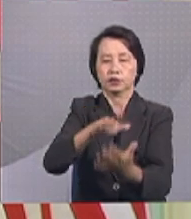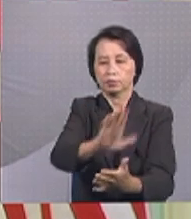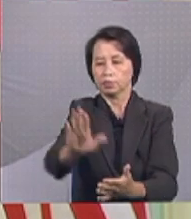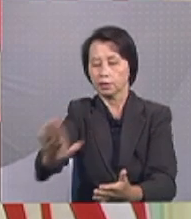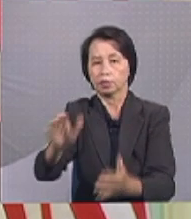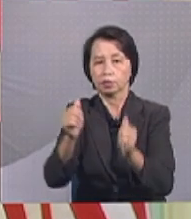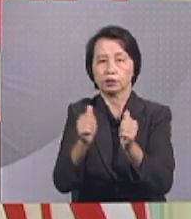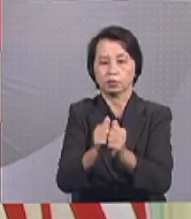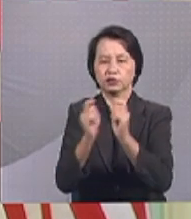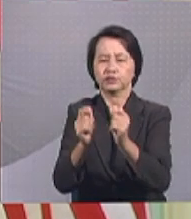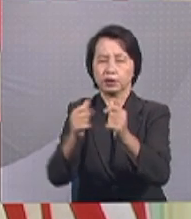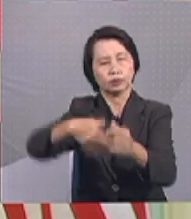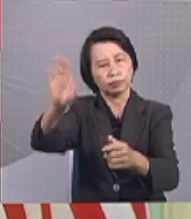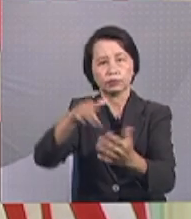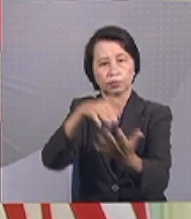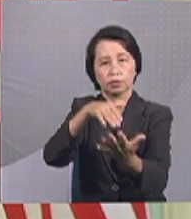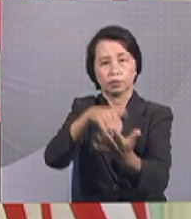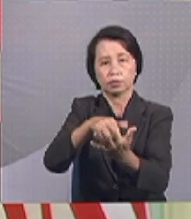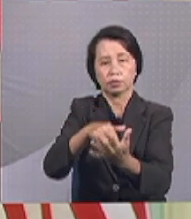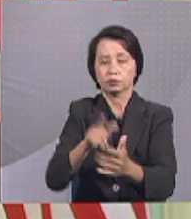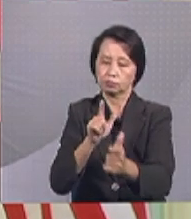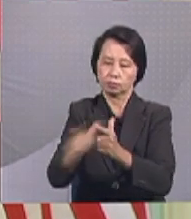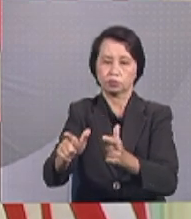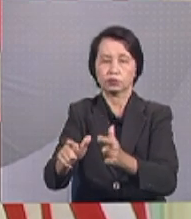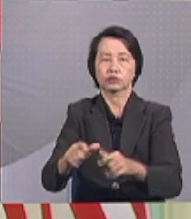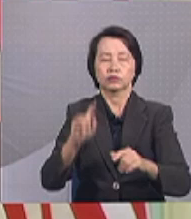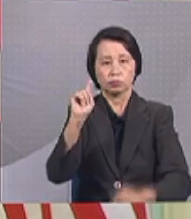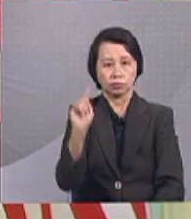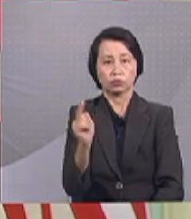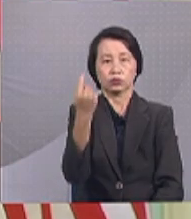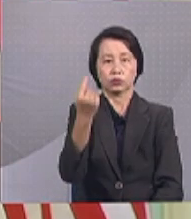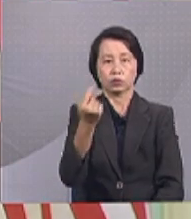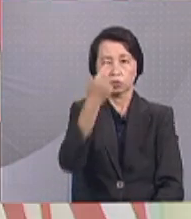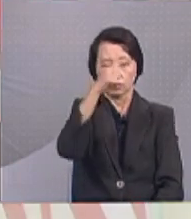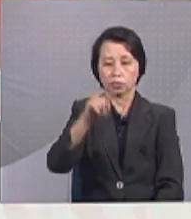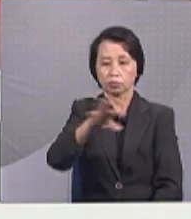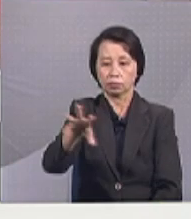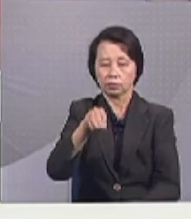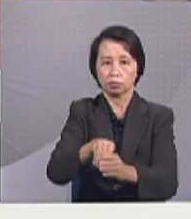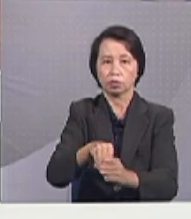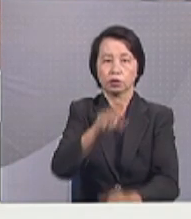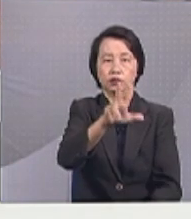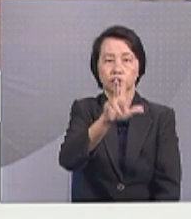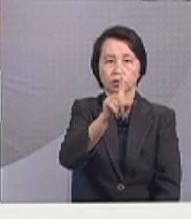dengan kadar segera. Kebenaran ini hanya melibatkan